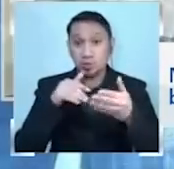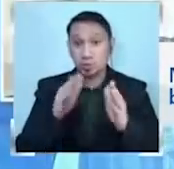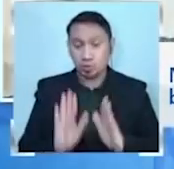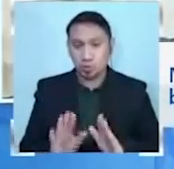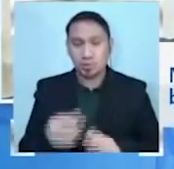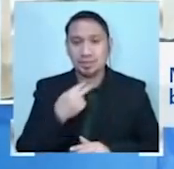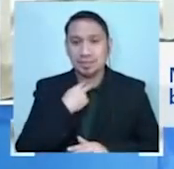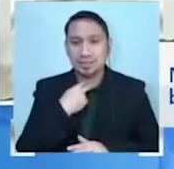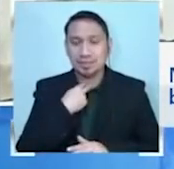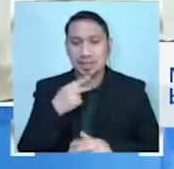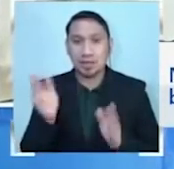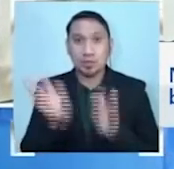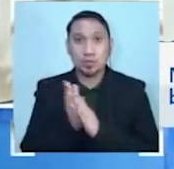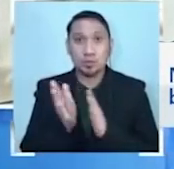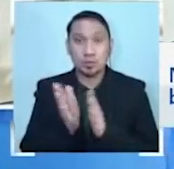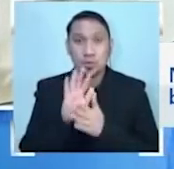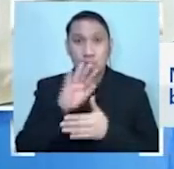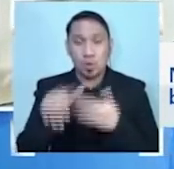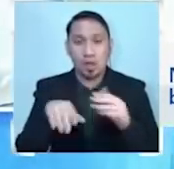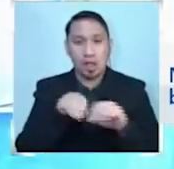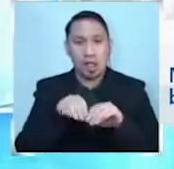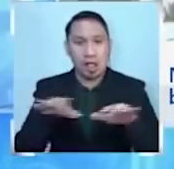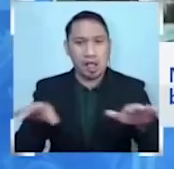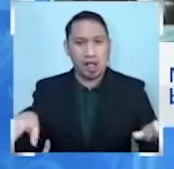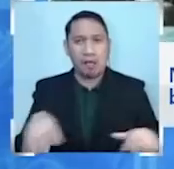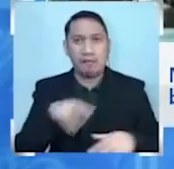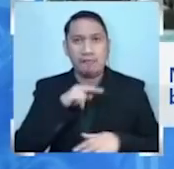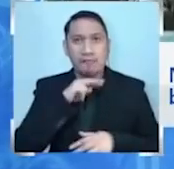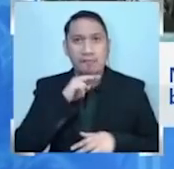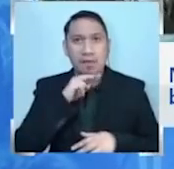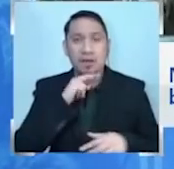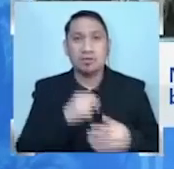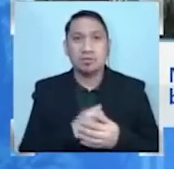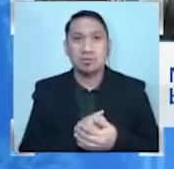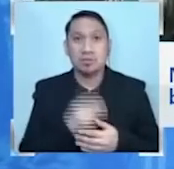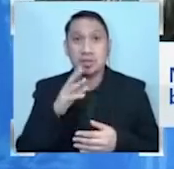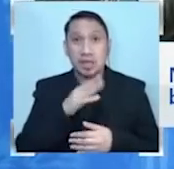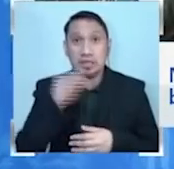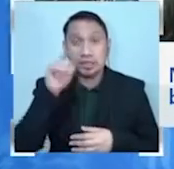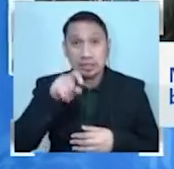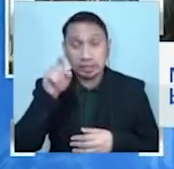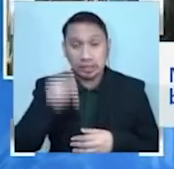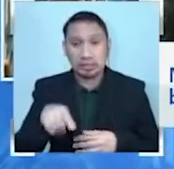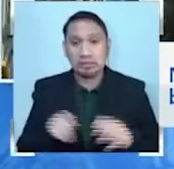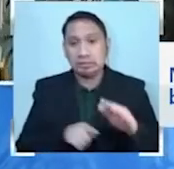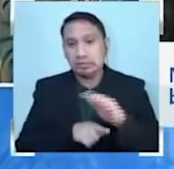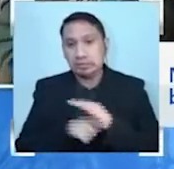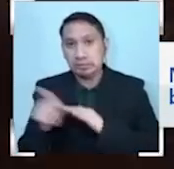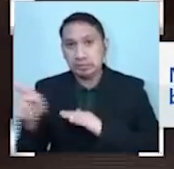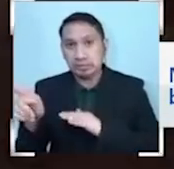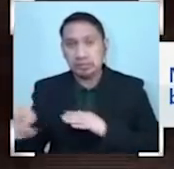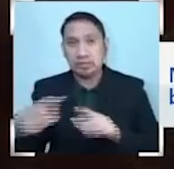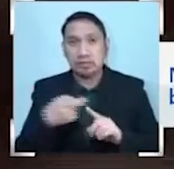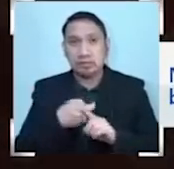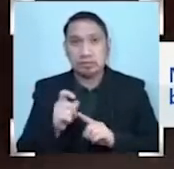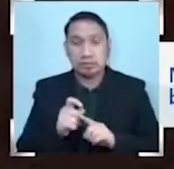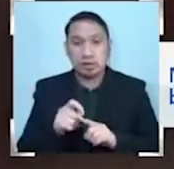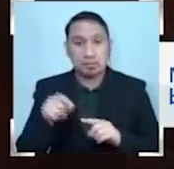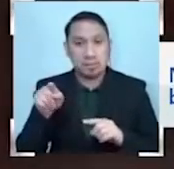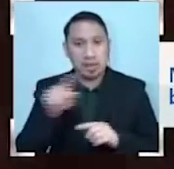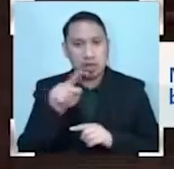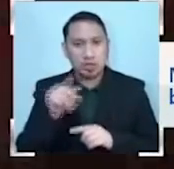school kung saan kumalat ang isang zombie virus at kailangang makatakas mula sa mga zombie.